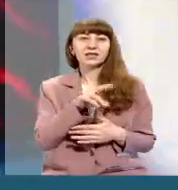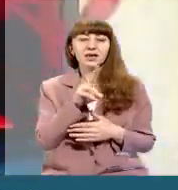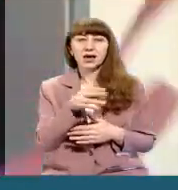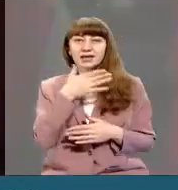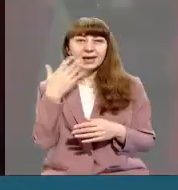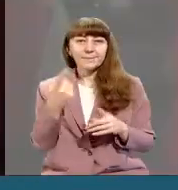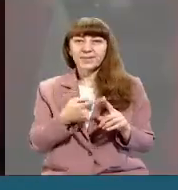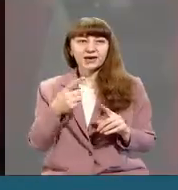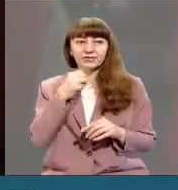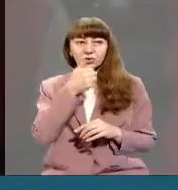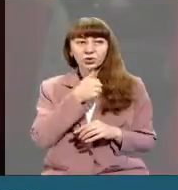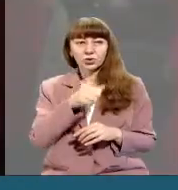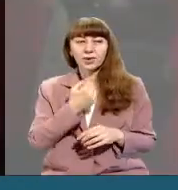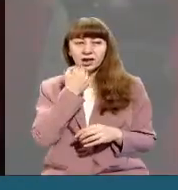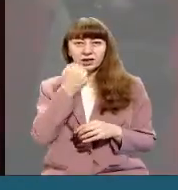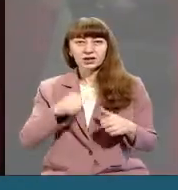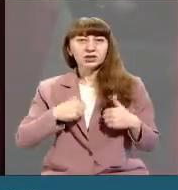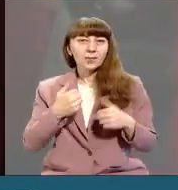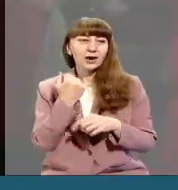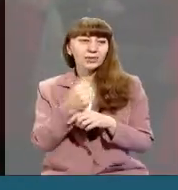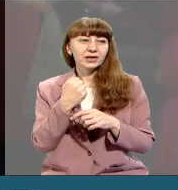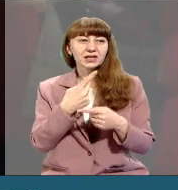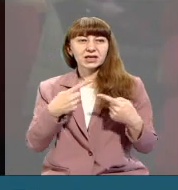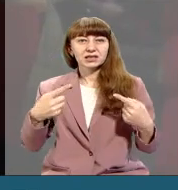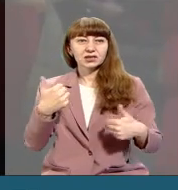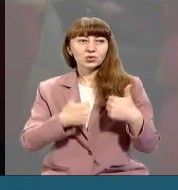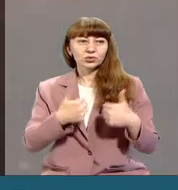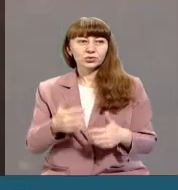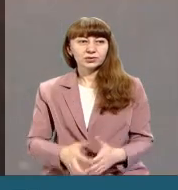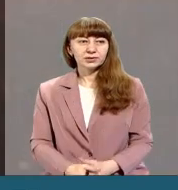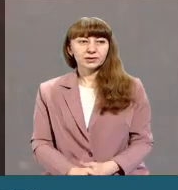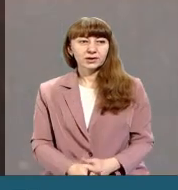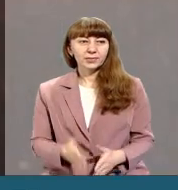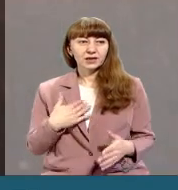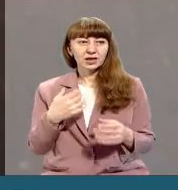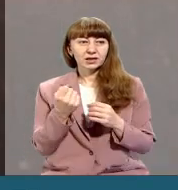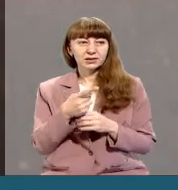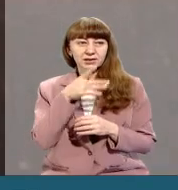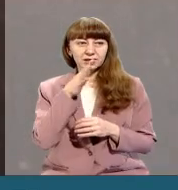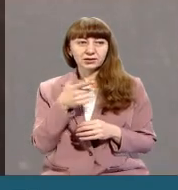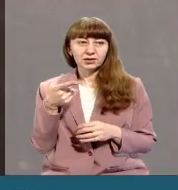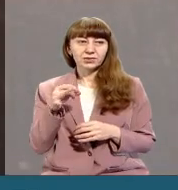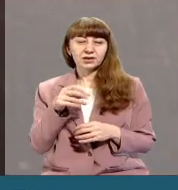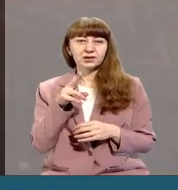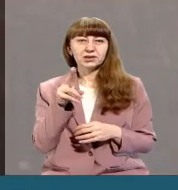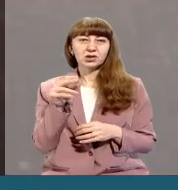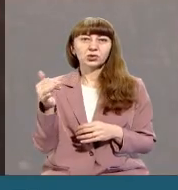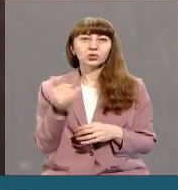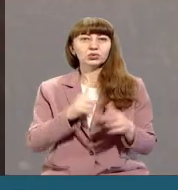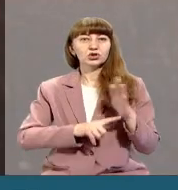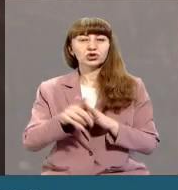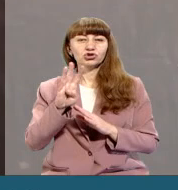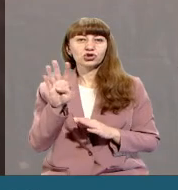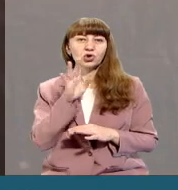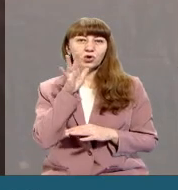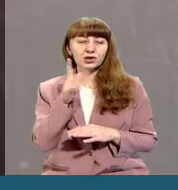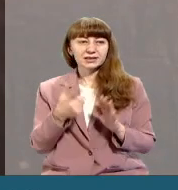уже не первый год благодаря упорству и труду она побеждает на различных конкурсах Мне 11 лет и на гимнастику я хожу с 4 лет то есть